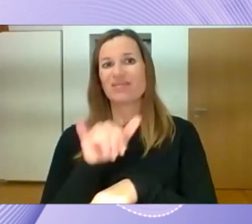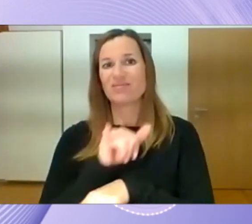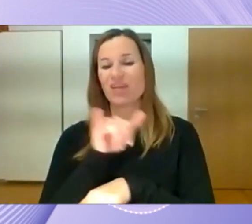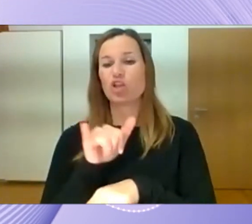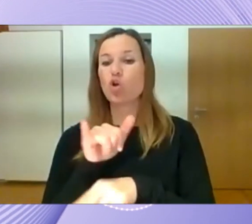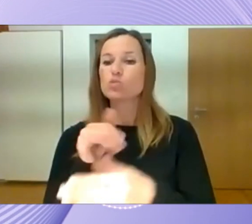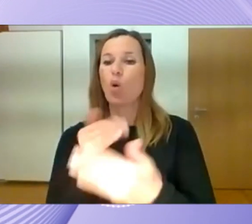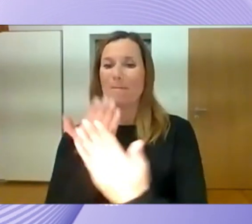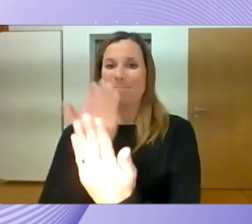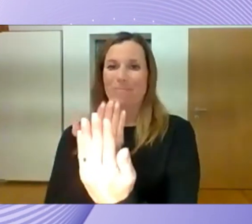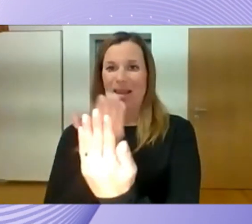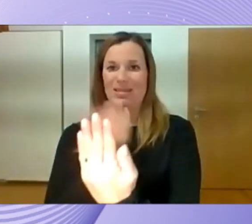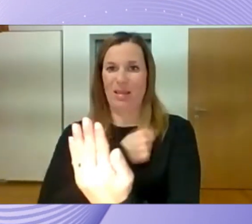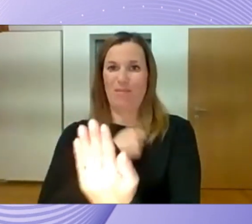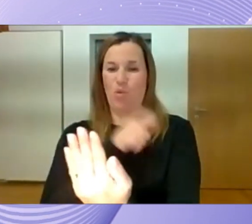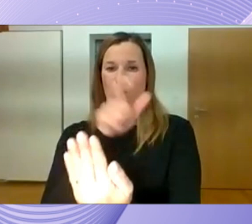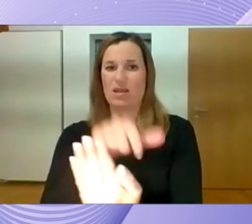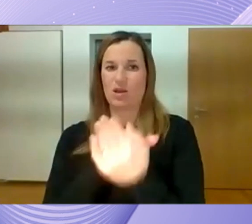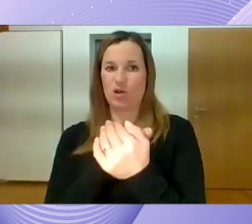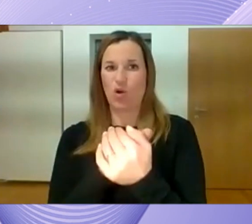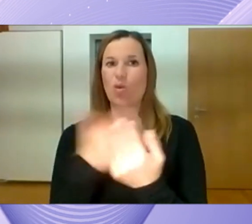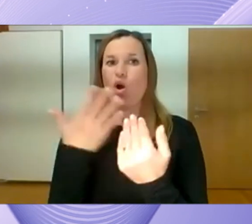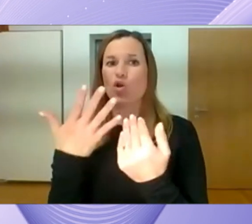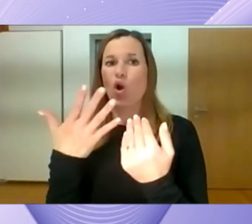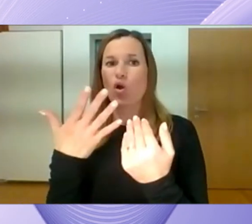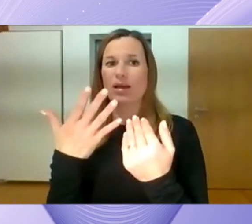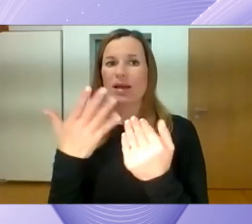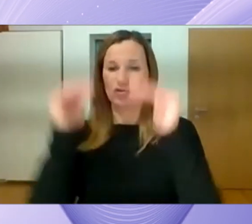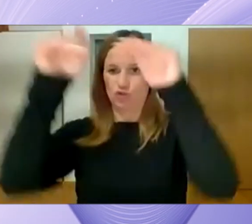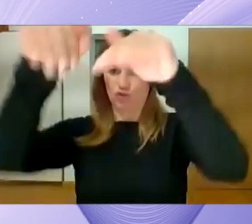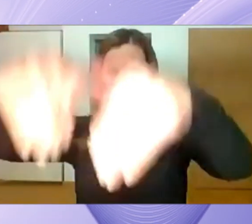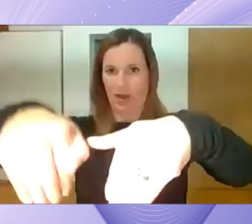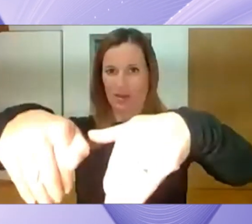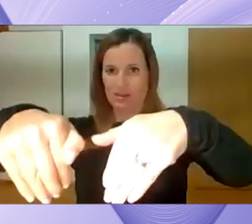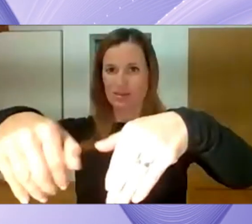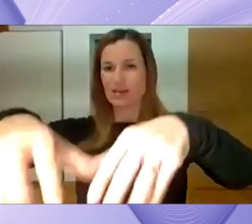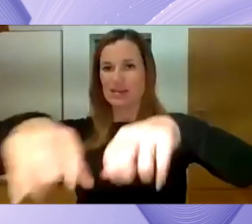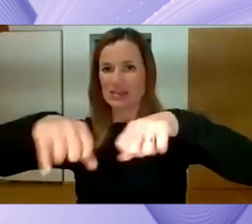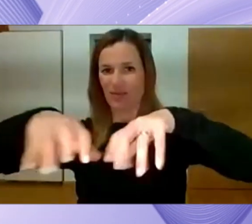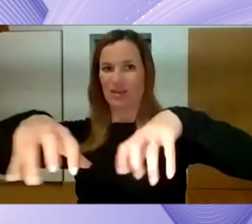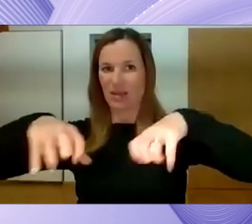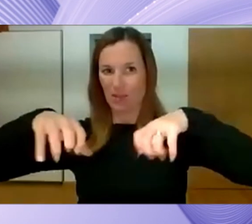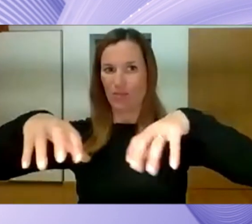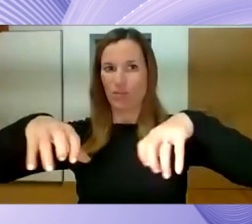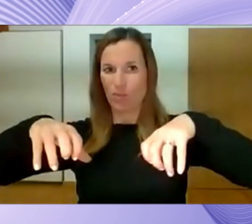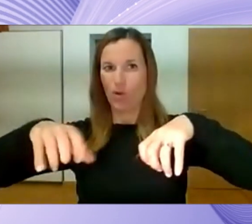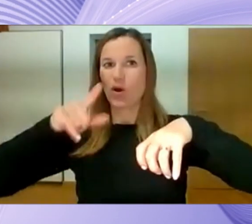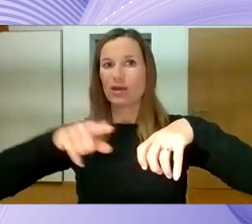bolnikom. Z rokami sežemo preko bolnika, zvijemo jogi rjuho do bolnika in